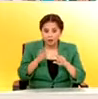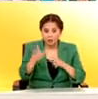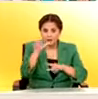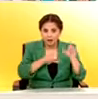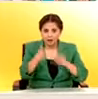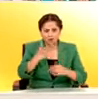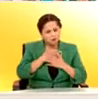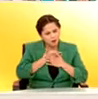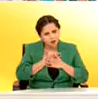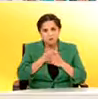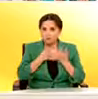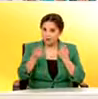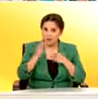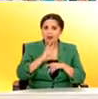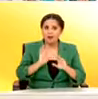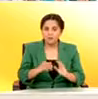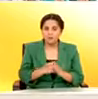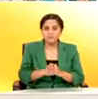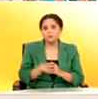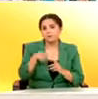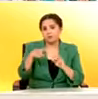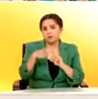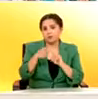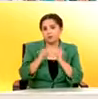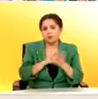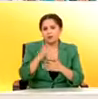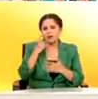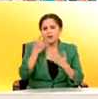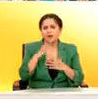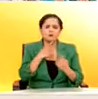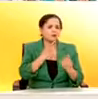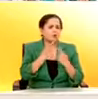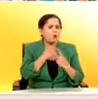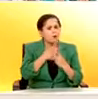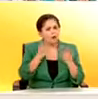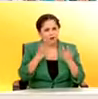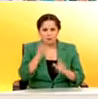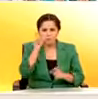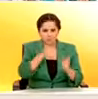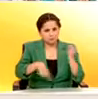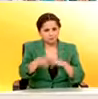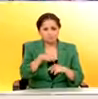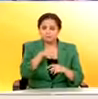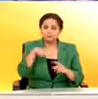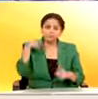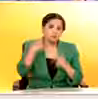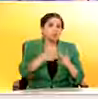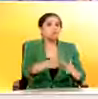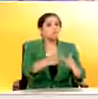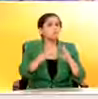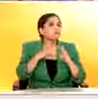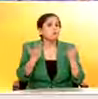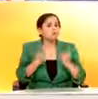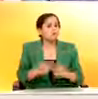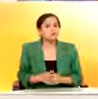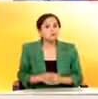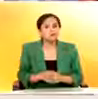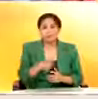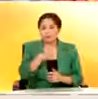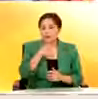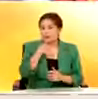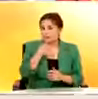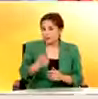से लगाव है। काशी के लोगों से जब भी बात होती है तो वो हमेशा बताते हैं